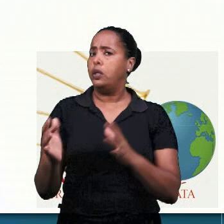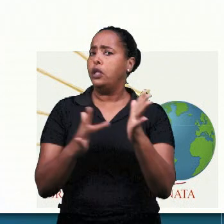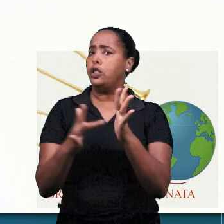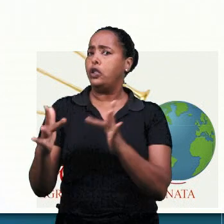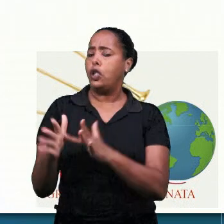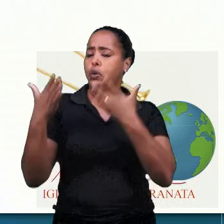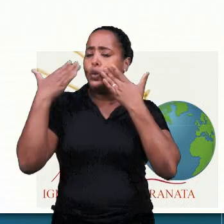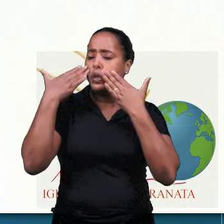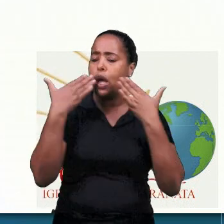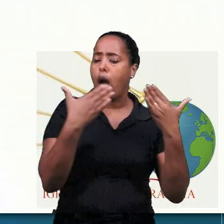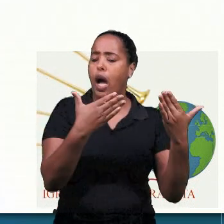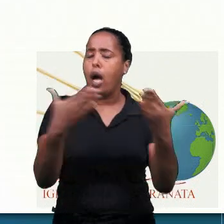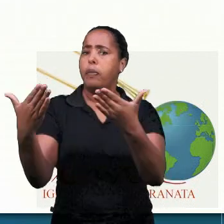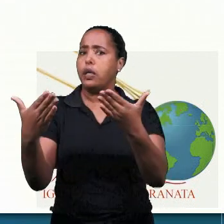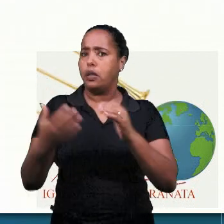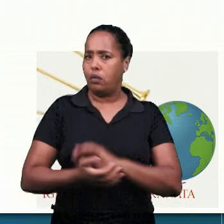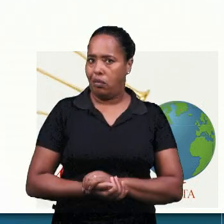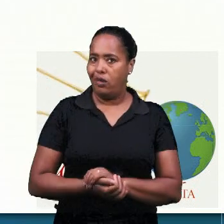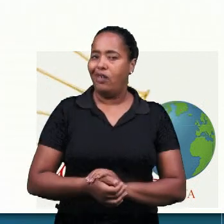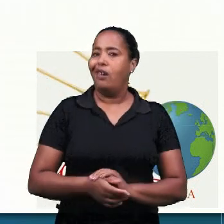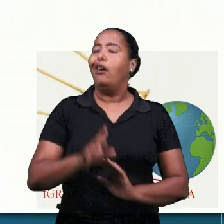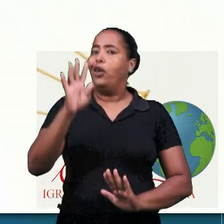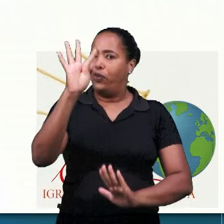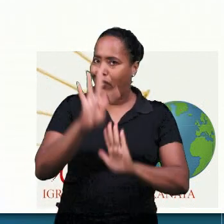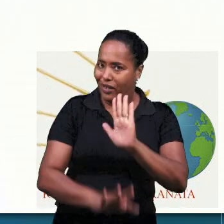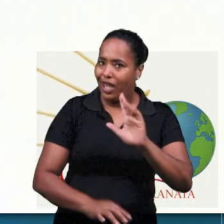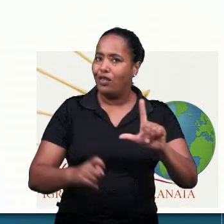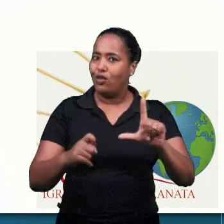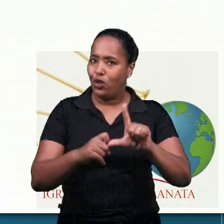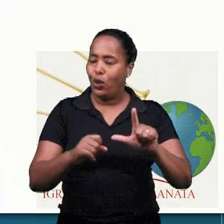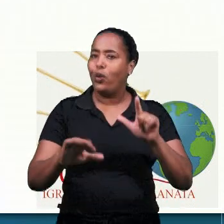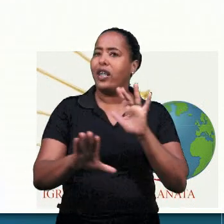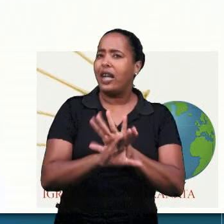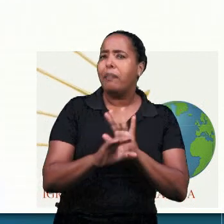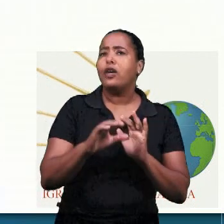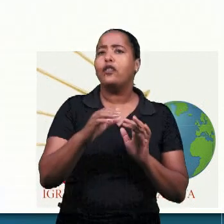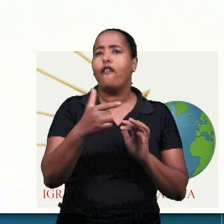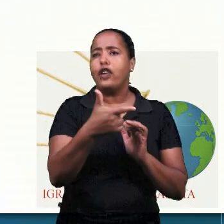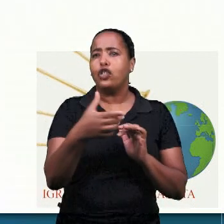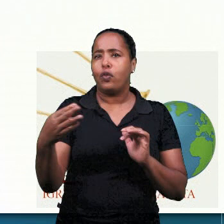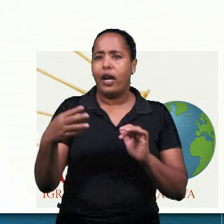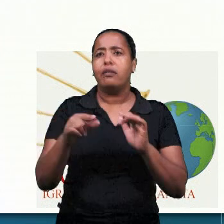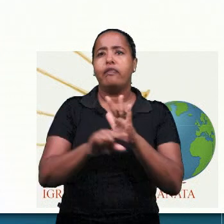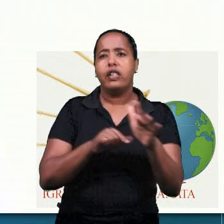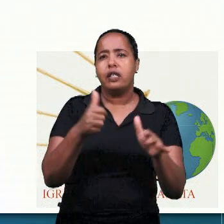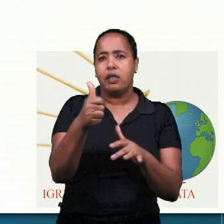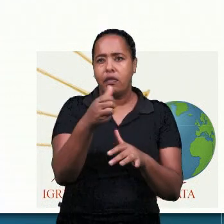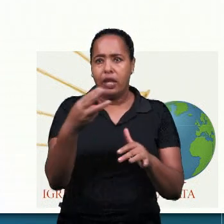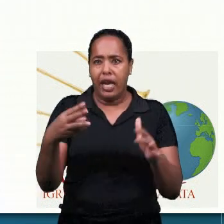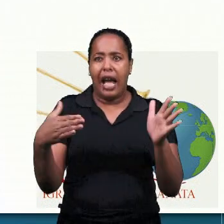le Seigneur Jésus s'est révélé actuellement dans ce texte de Luc 24, 13 à 31.